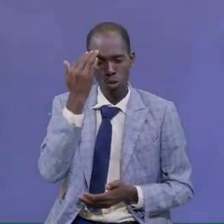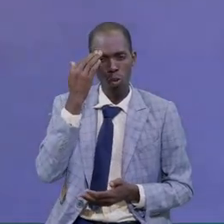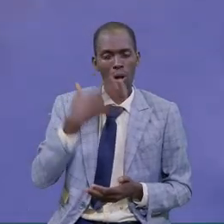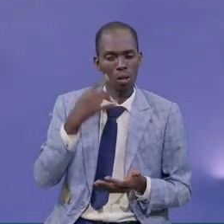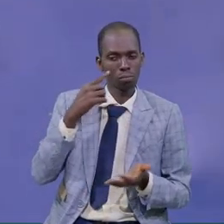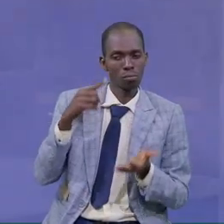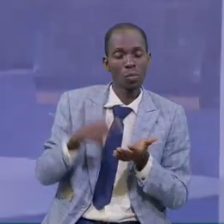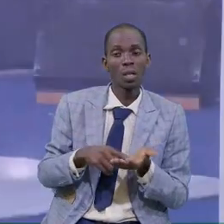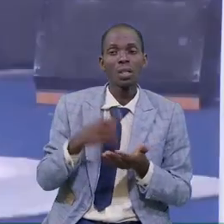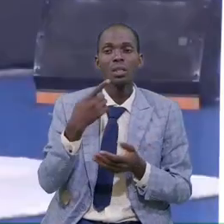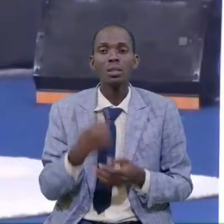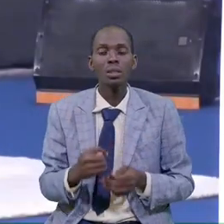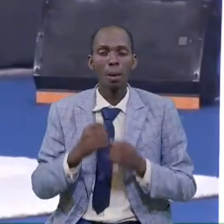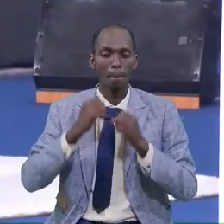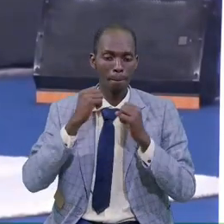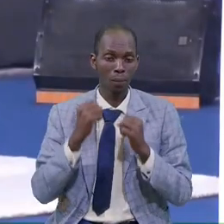nous.